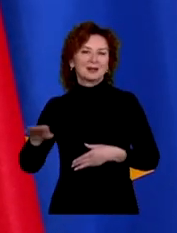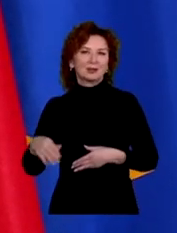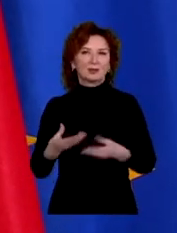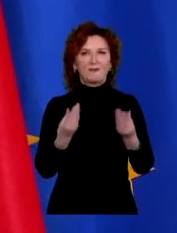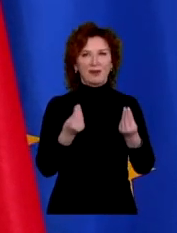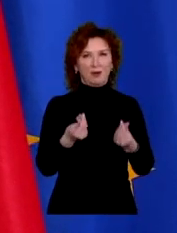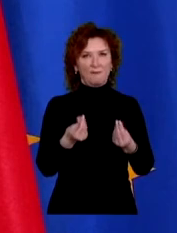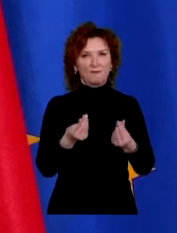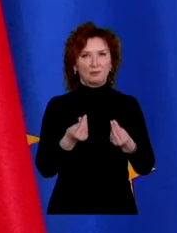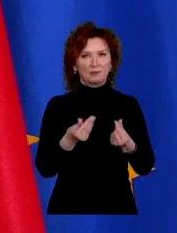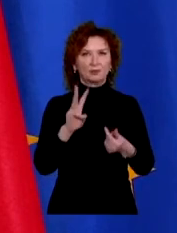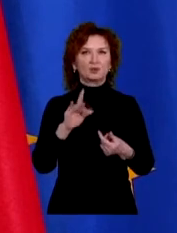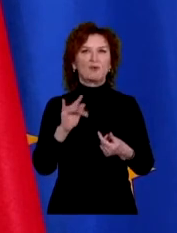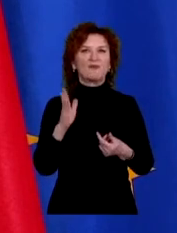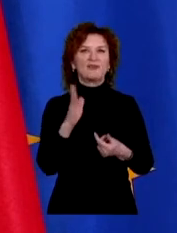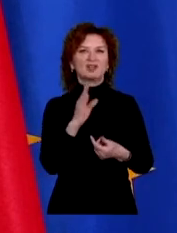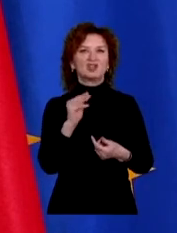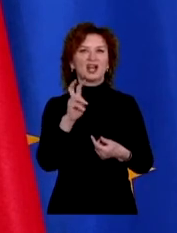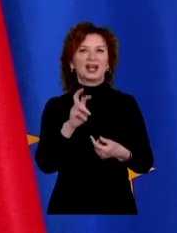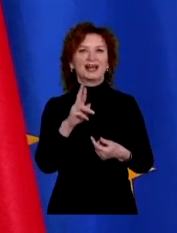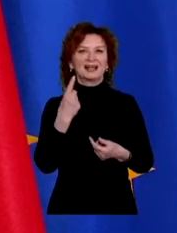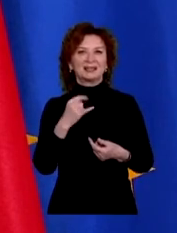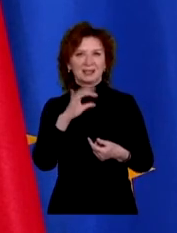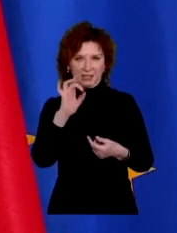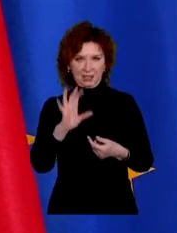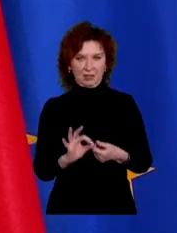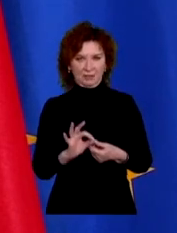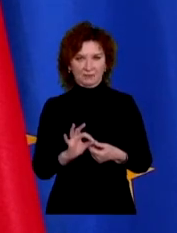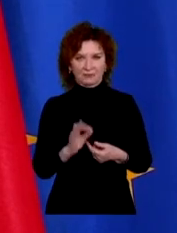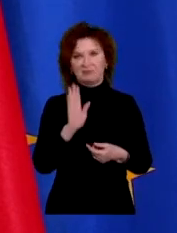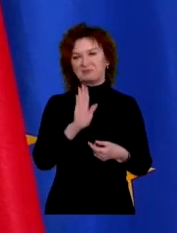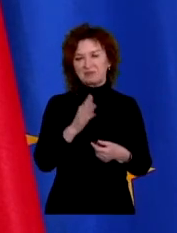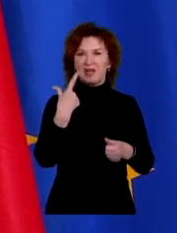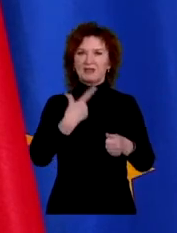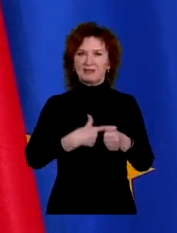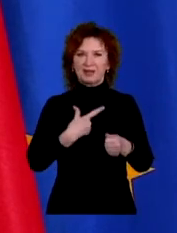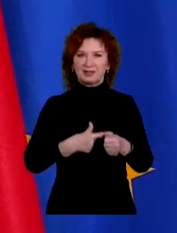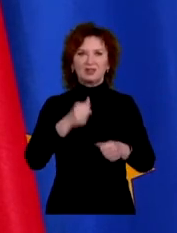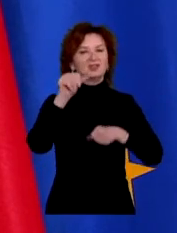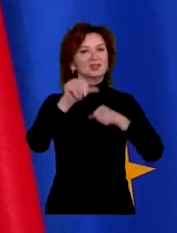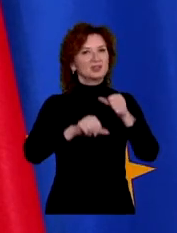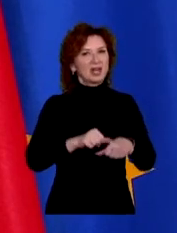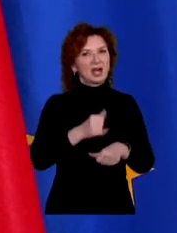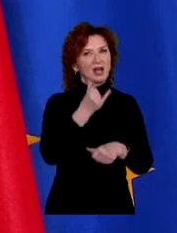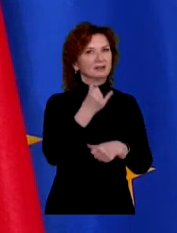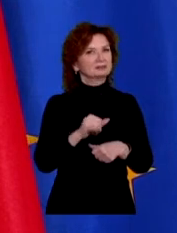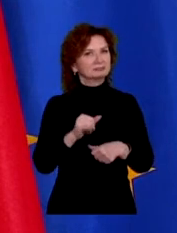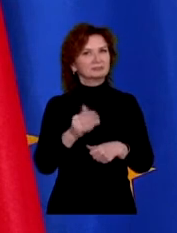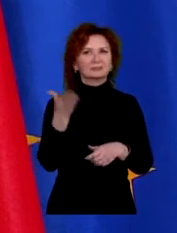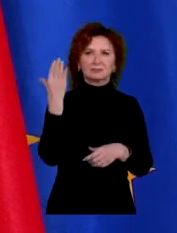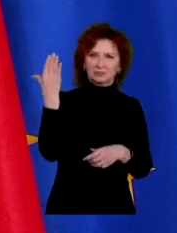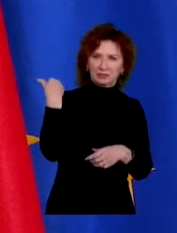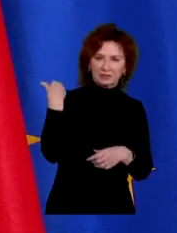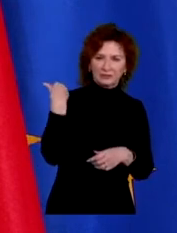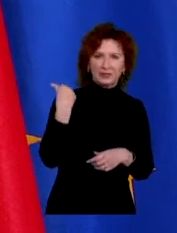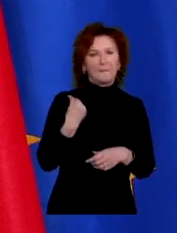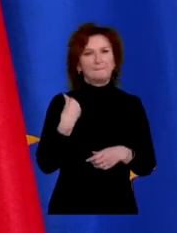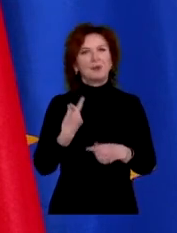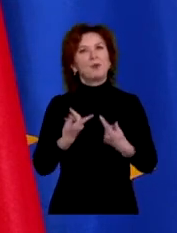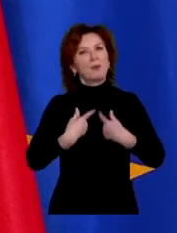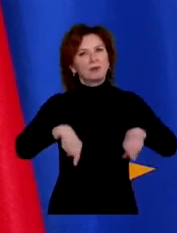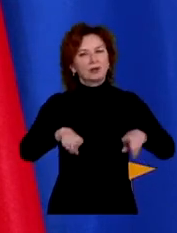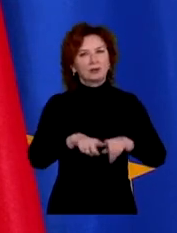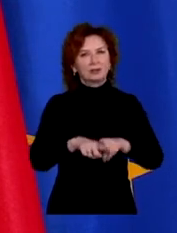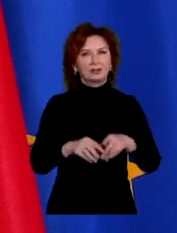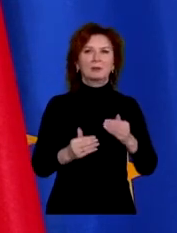istnieje już ponad 20 lat, ma swoją tradycję. W ramach niego zostało zrealizowanych ponad 6 tysięcy projektów, ufundowanych ponad